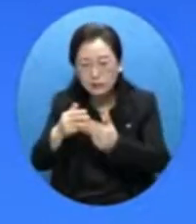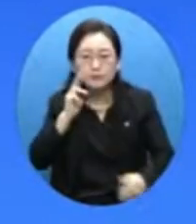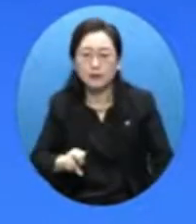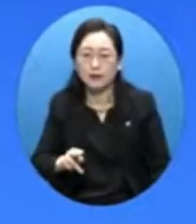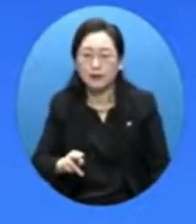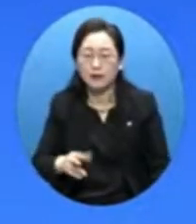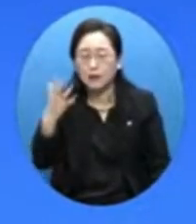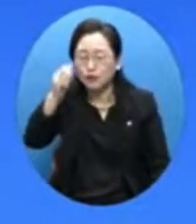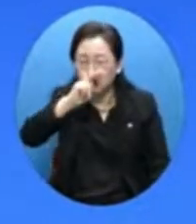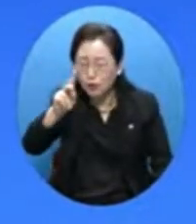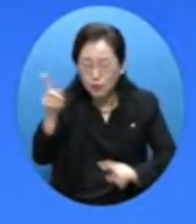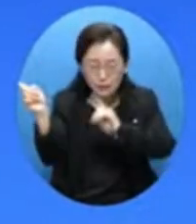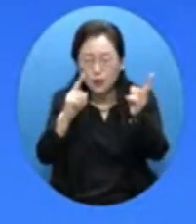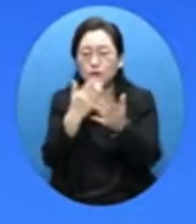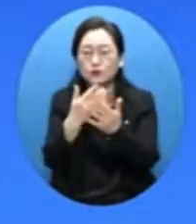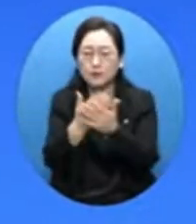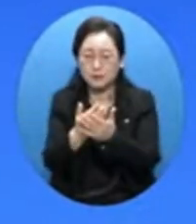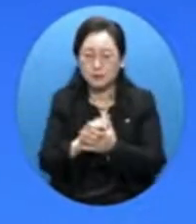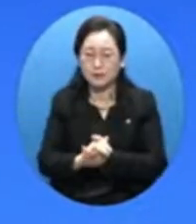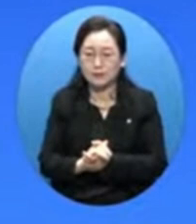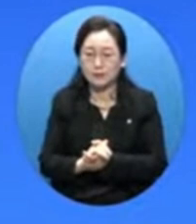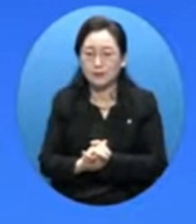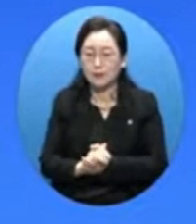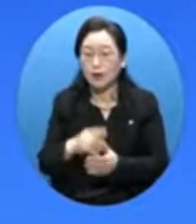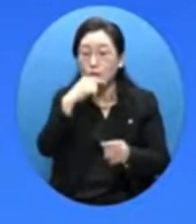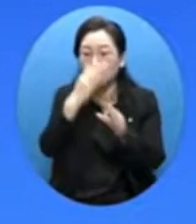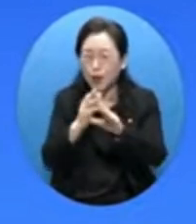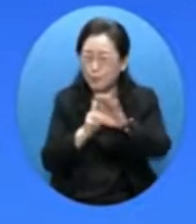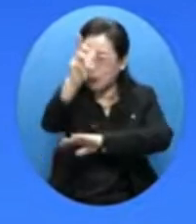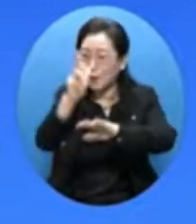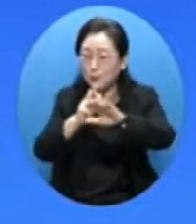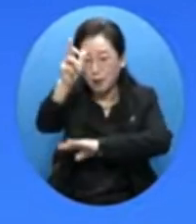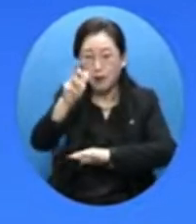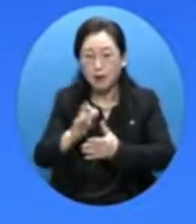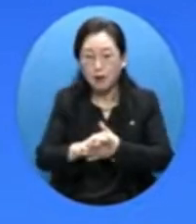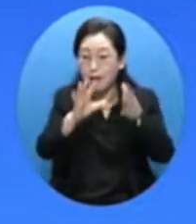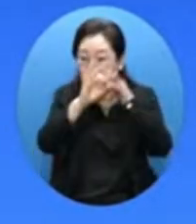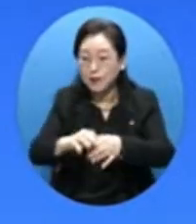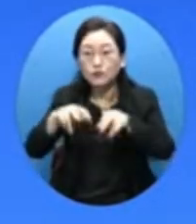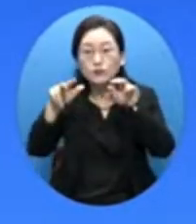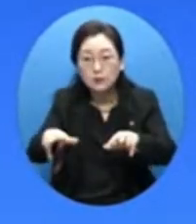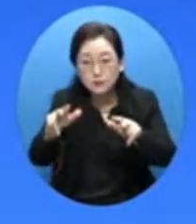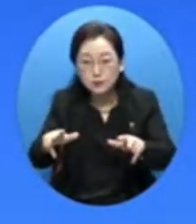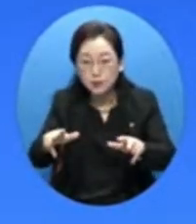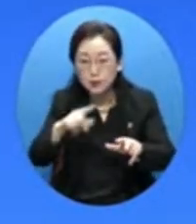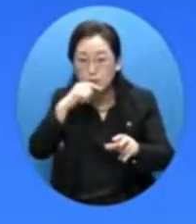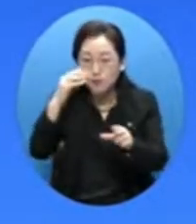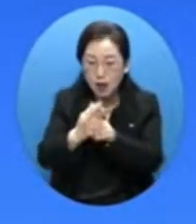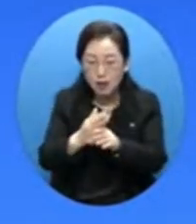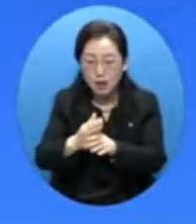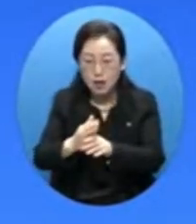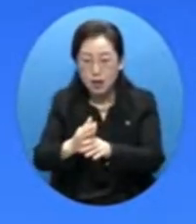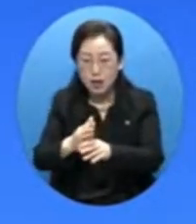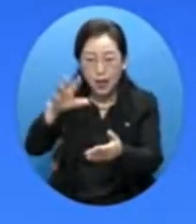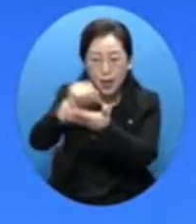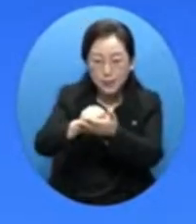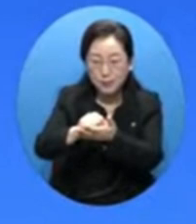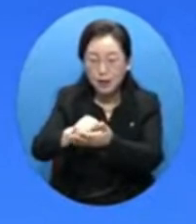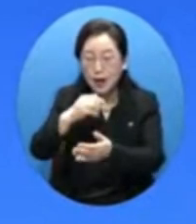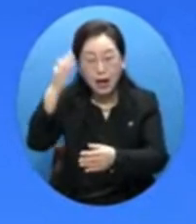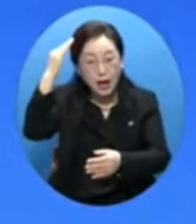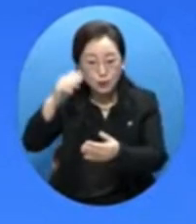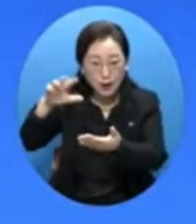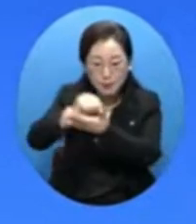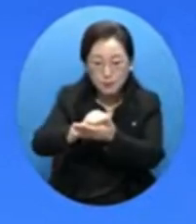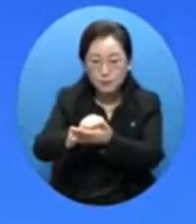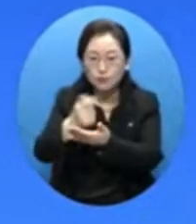우리 대한민국을 살려주시옵소서. 북한은 미사일을 쏘아대면서 지금도 적화통일하려고 저들이 그저 하루도 쉬지